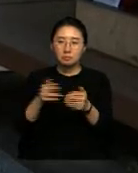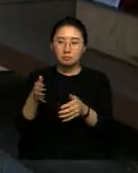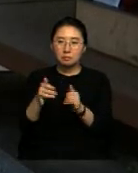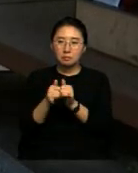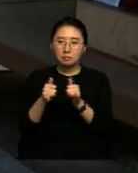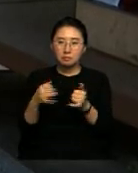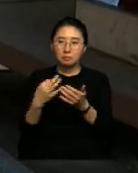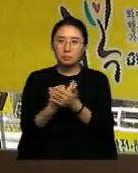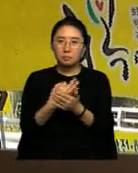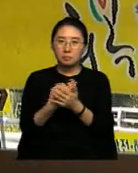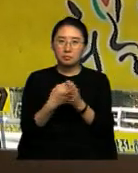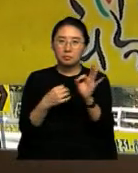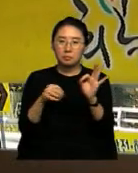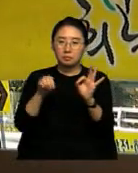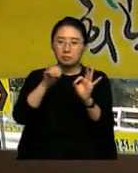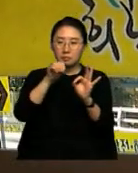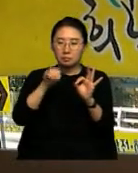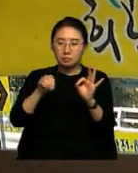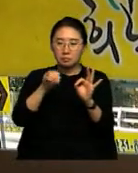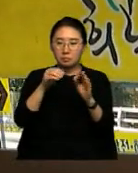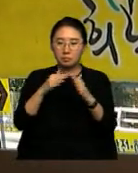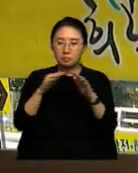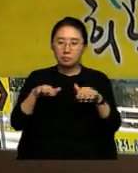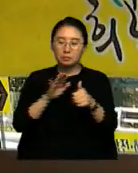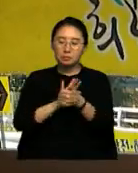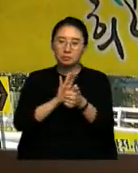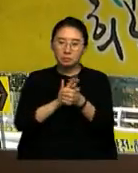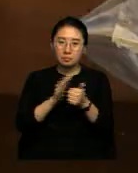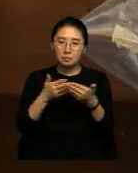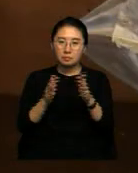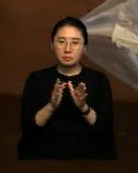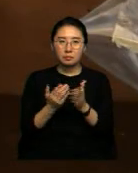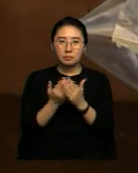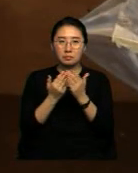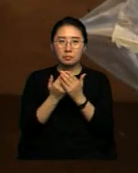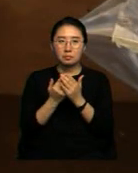대해서 거둔 소득의 10%를 이웃돕기나 그리고 마을